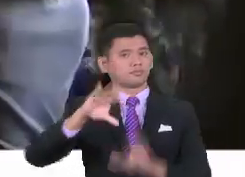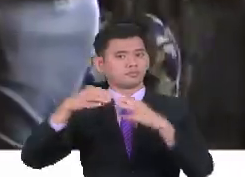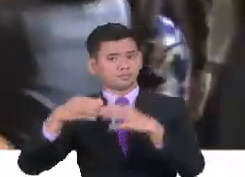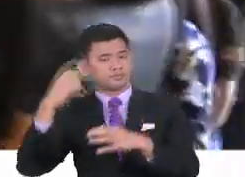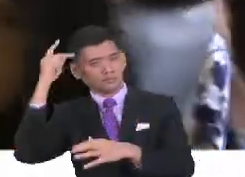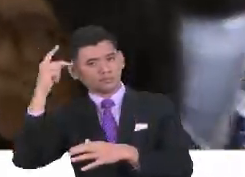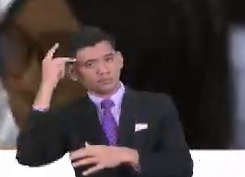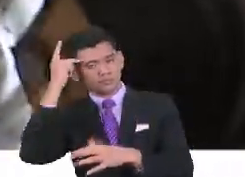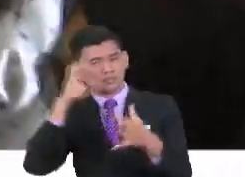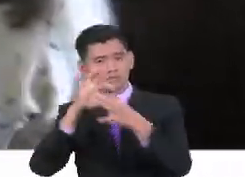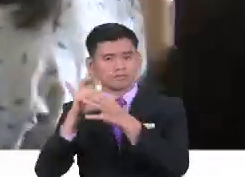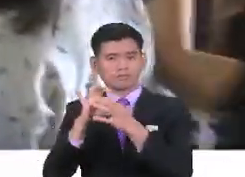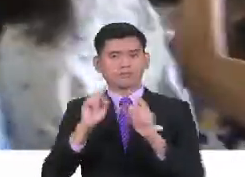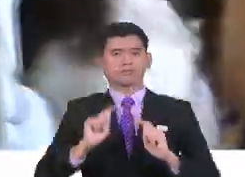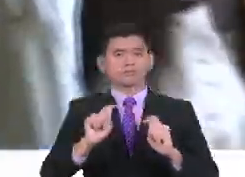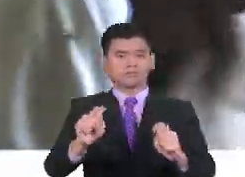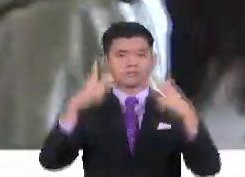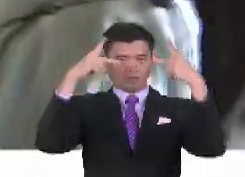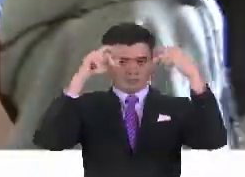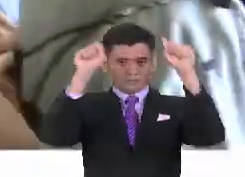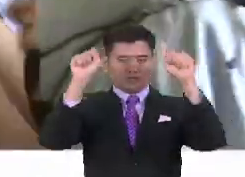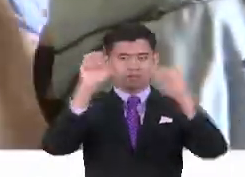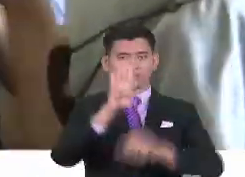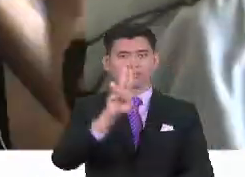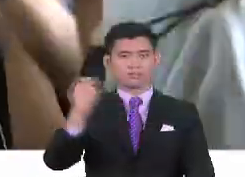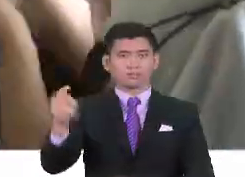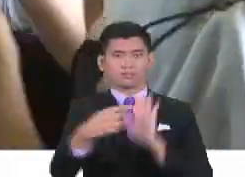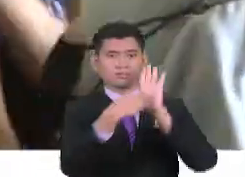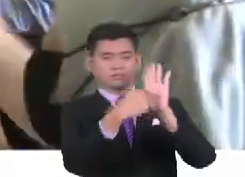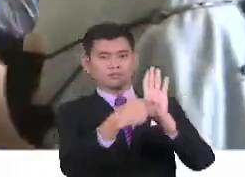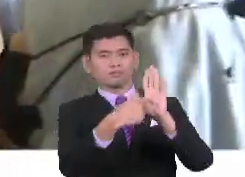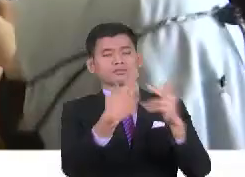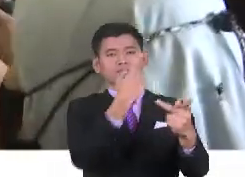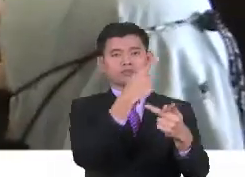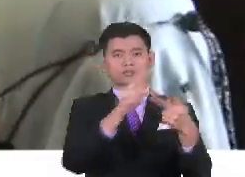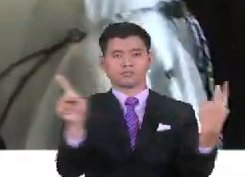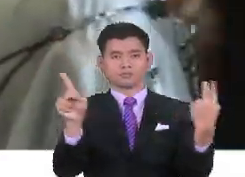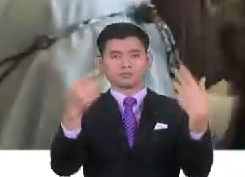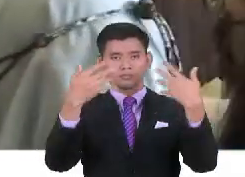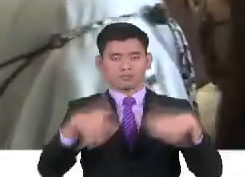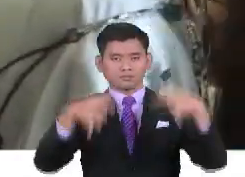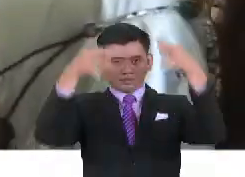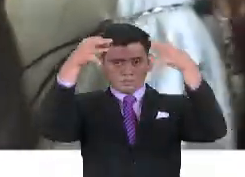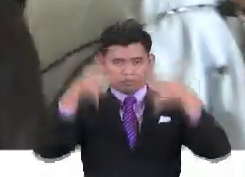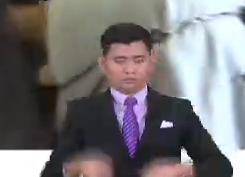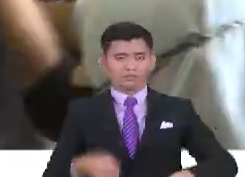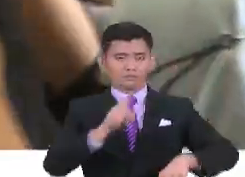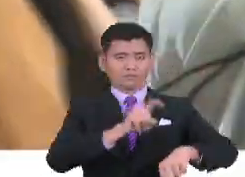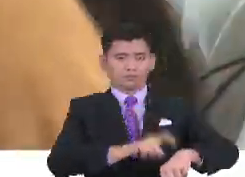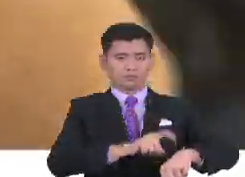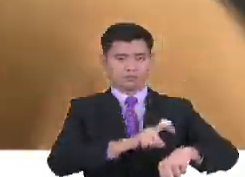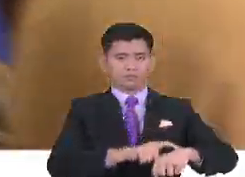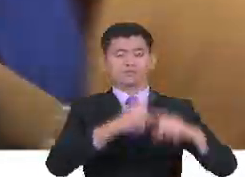mempersoalkan tindakan pengerusi BN itu yang dilihat secara jelas bercanggah dengan apa yang diputuskan oleh Dewan Tertinggi